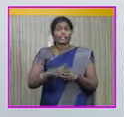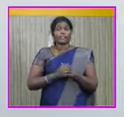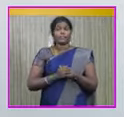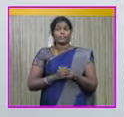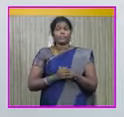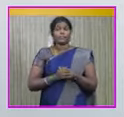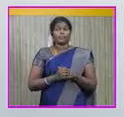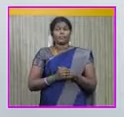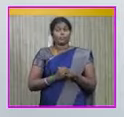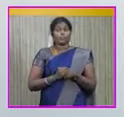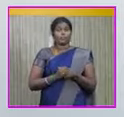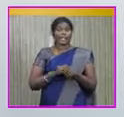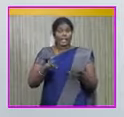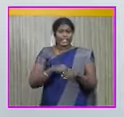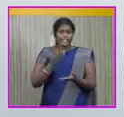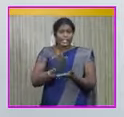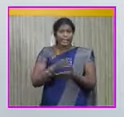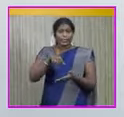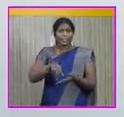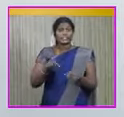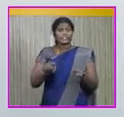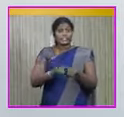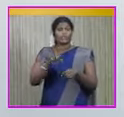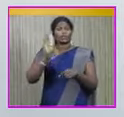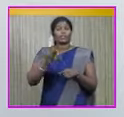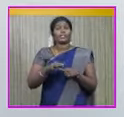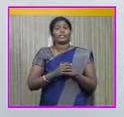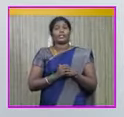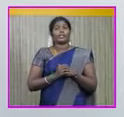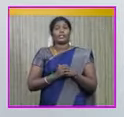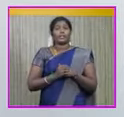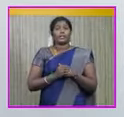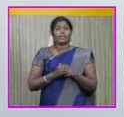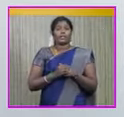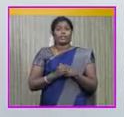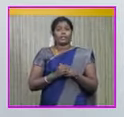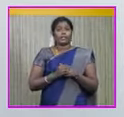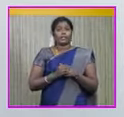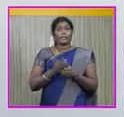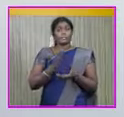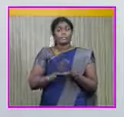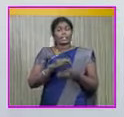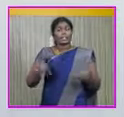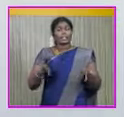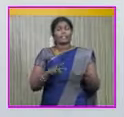அந்த பக்கங்களுக்கு இடைப்பட்ட கோணம் சமமாகவும் இருந்தால் பக்கம் கோணம் பக்கம் என்ற அந்த வடிவொப்புமை